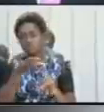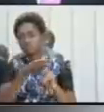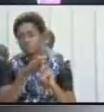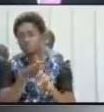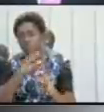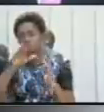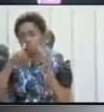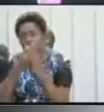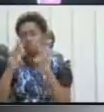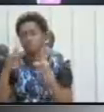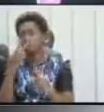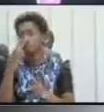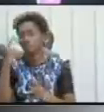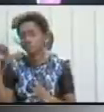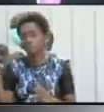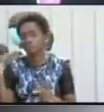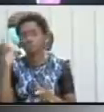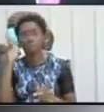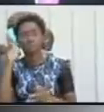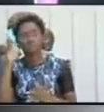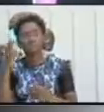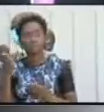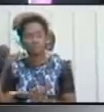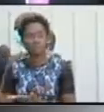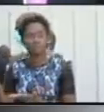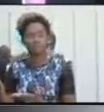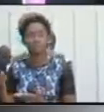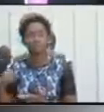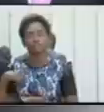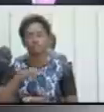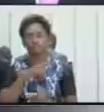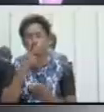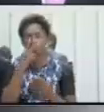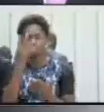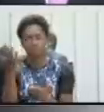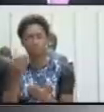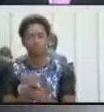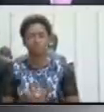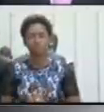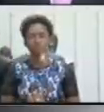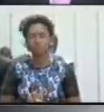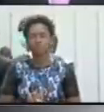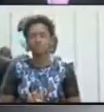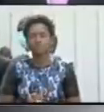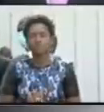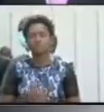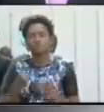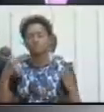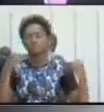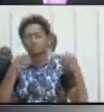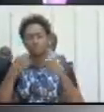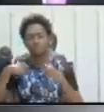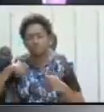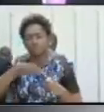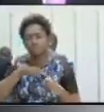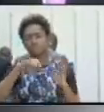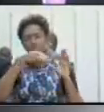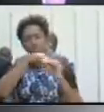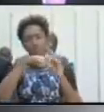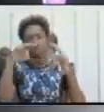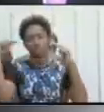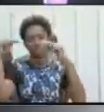moun qui a gardé, qui a tendu m'la, nous y entend, ouais yo. Ça veut dire, notre bataille nous-mêmes, au niveau de